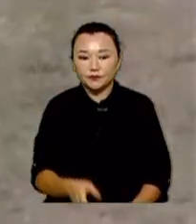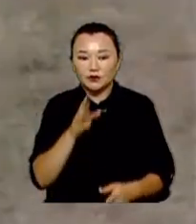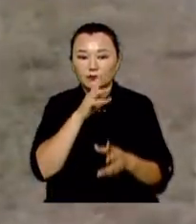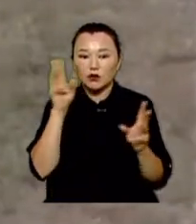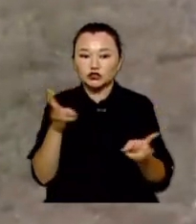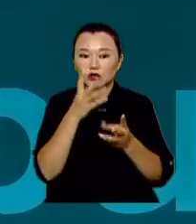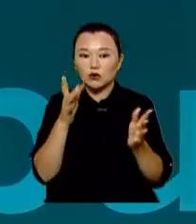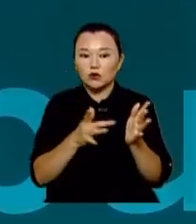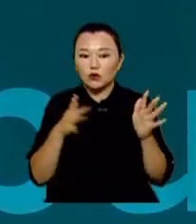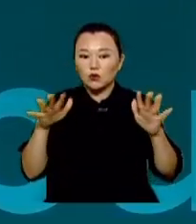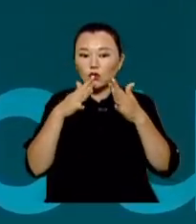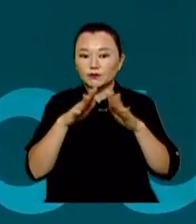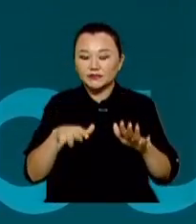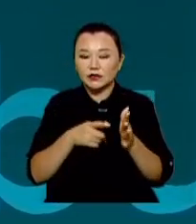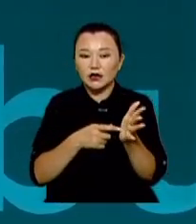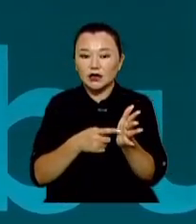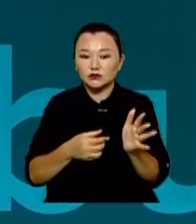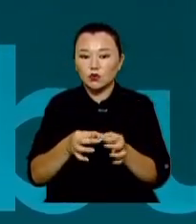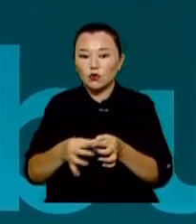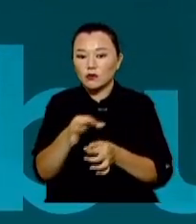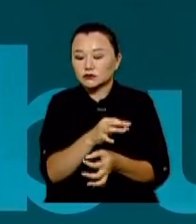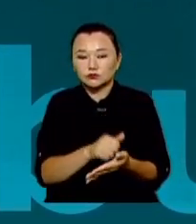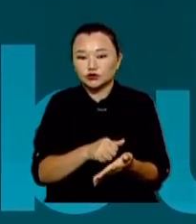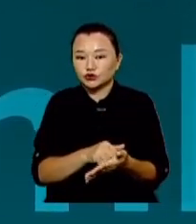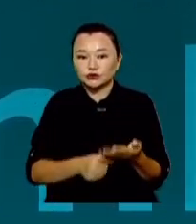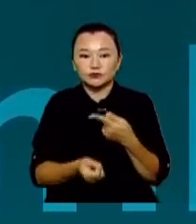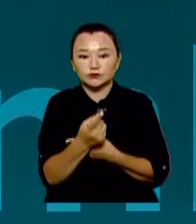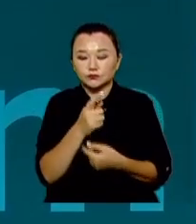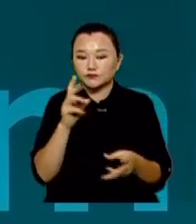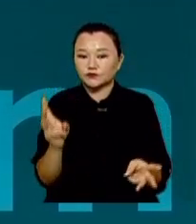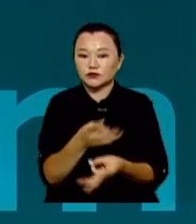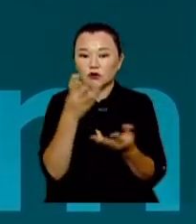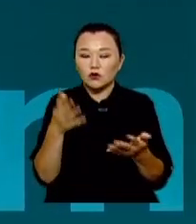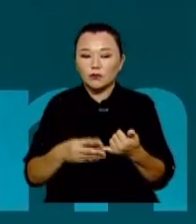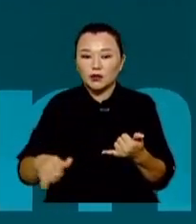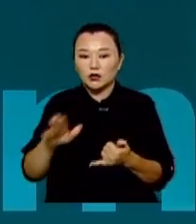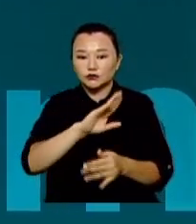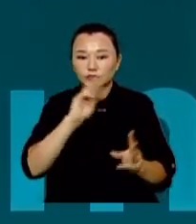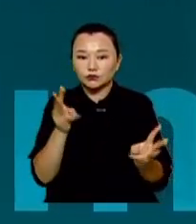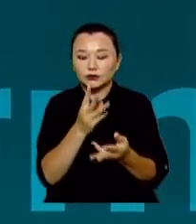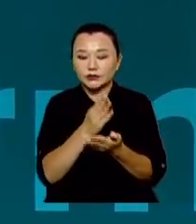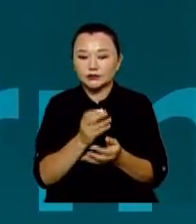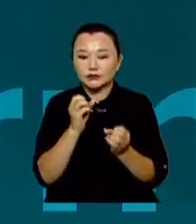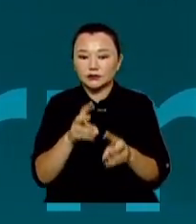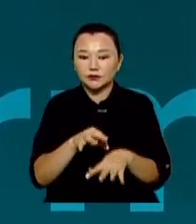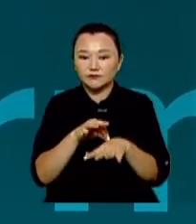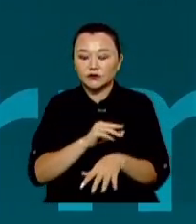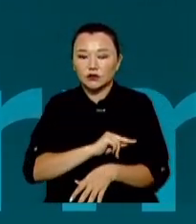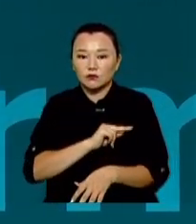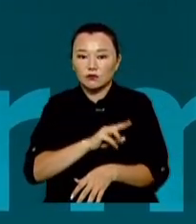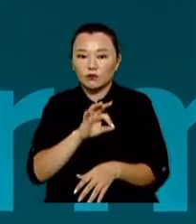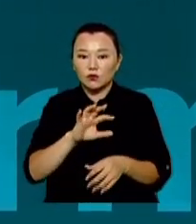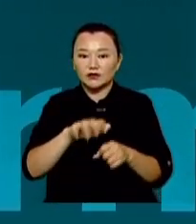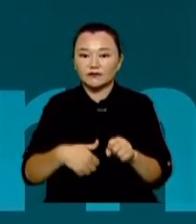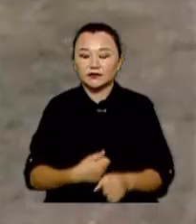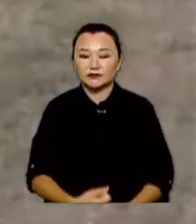Пожар в горном массиве Карагандинской области. В чем причина возгорания? На какой площади огонь? И как продвигаются работы по